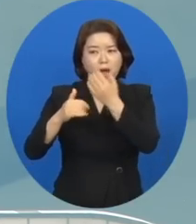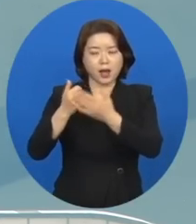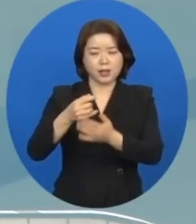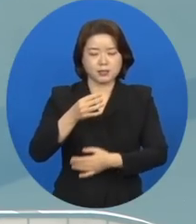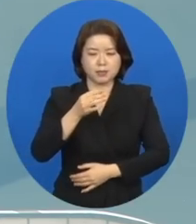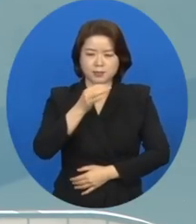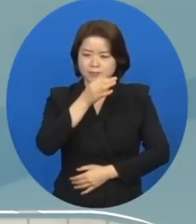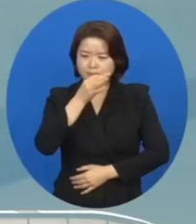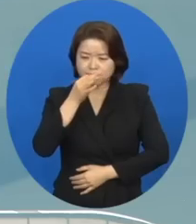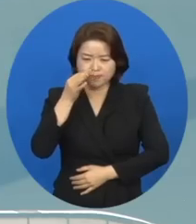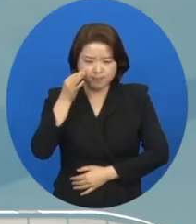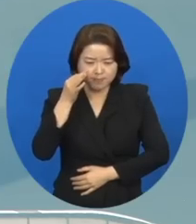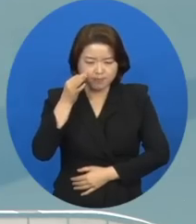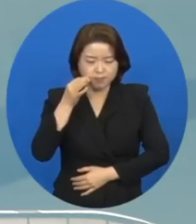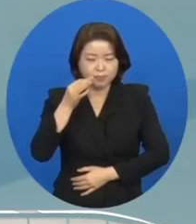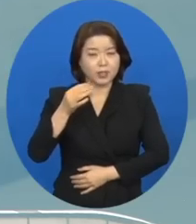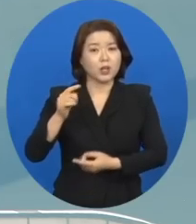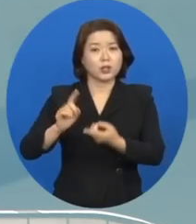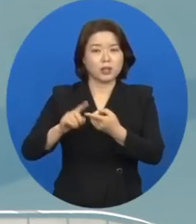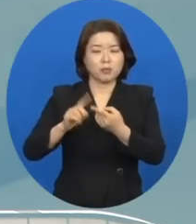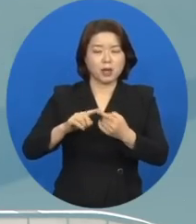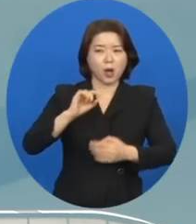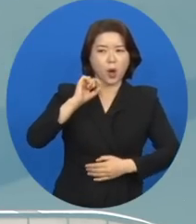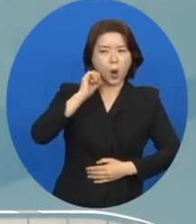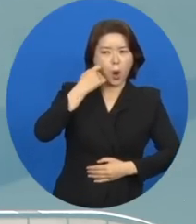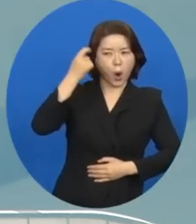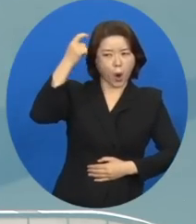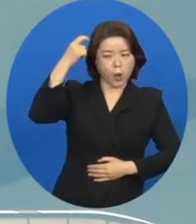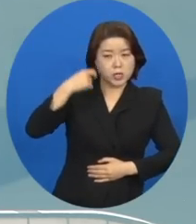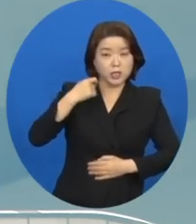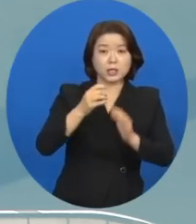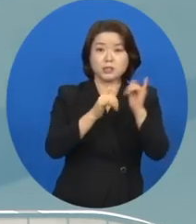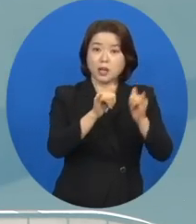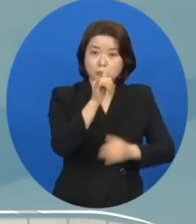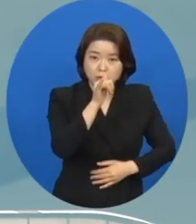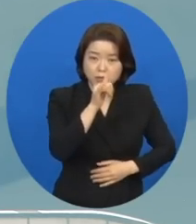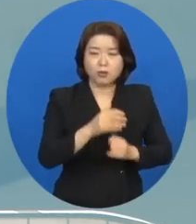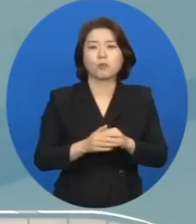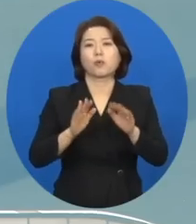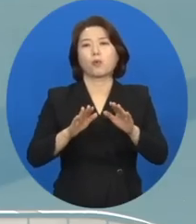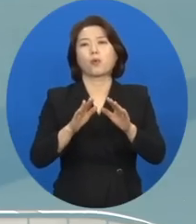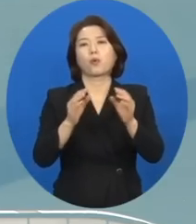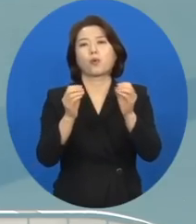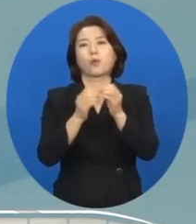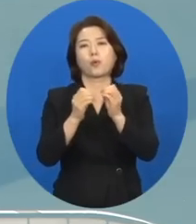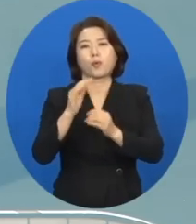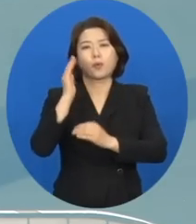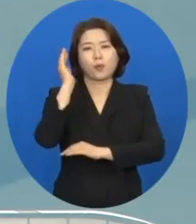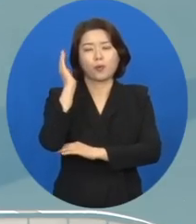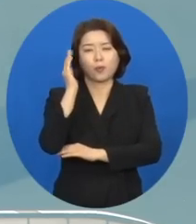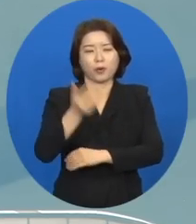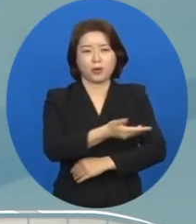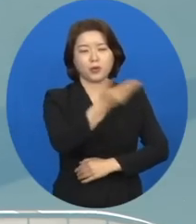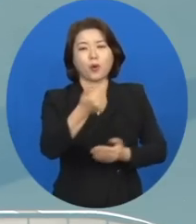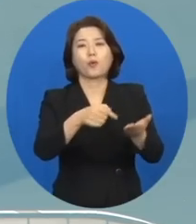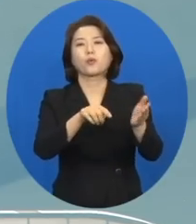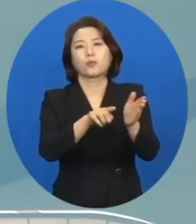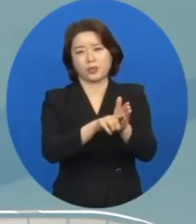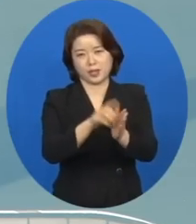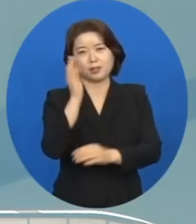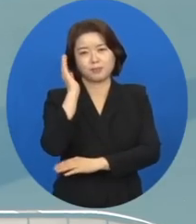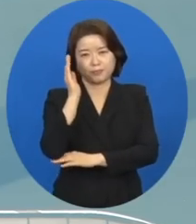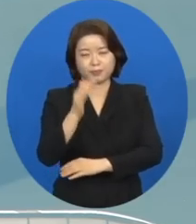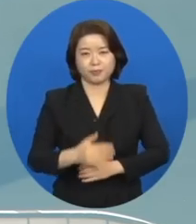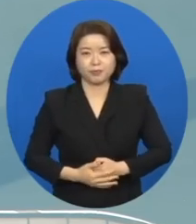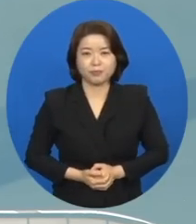침묵하심 때문에 어려워하심을 겪는 그런 분들이 계시다면 오늘 메시지가 바로 여러분들을 위한 메시지입니다.